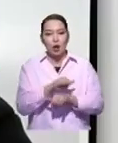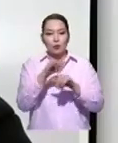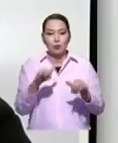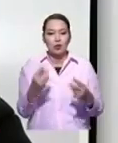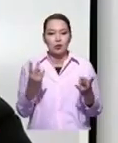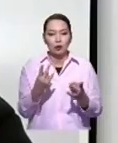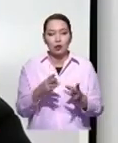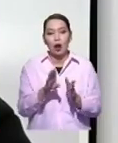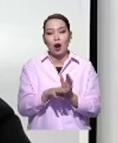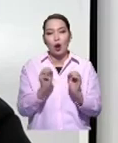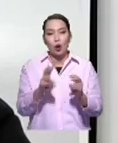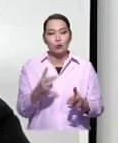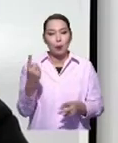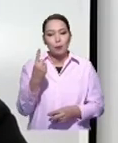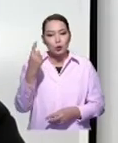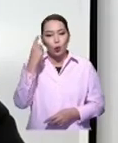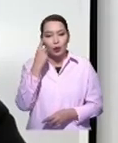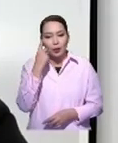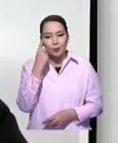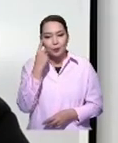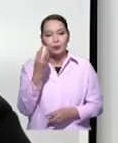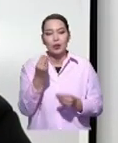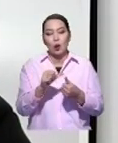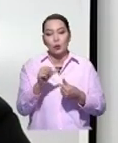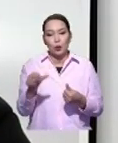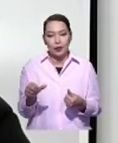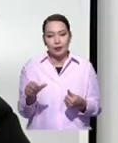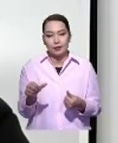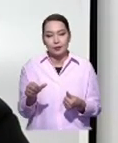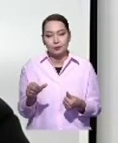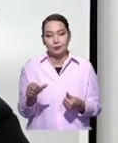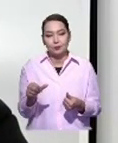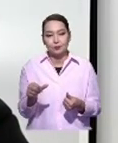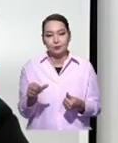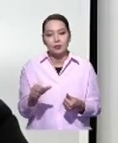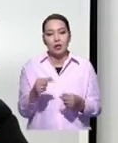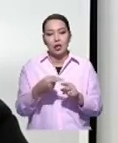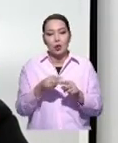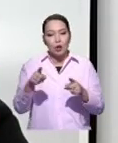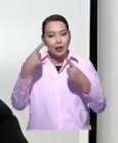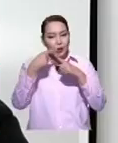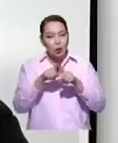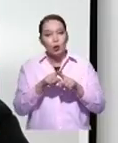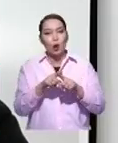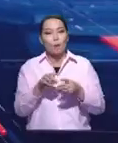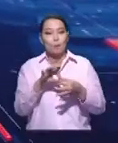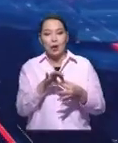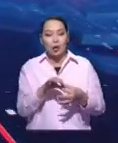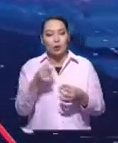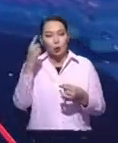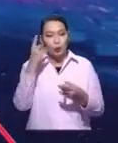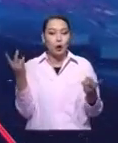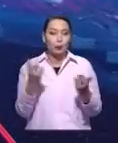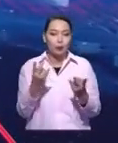жағын бірінші ойлап, одан бөлек кейін осы технологиялық прогресті ойлауымыз қажет секілді.